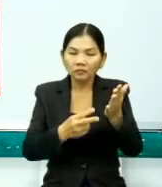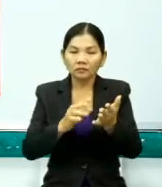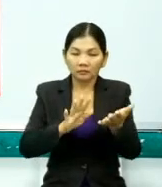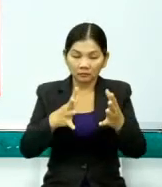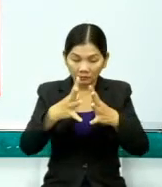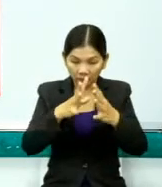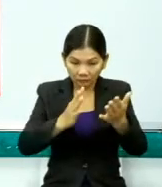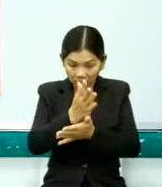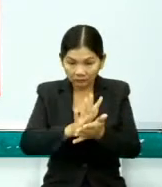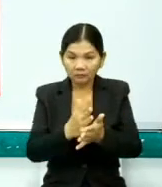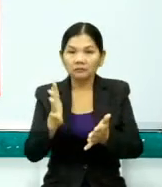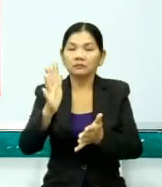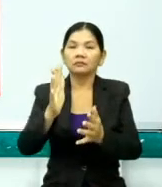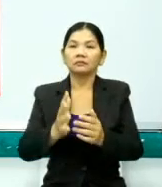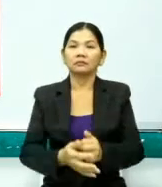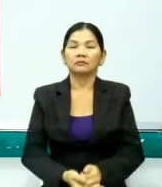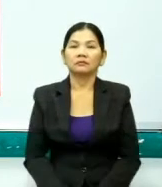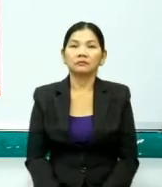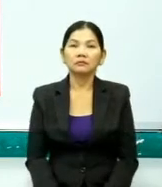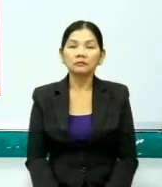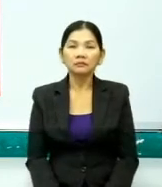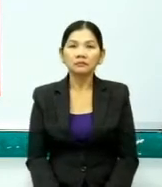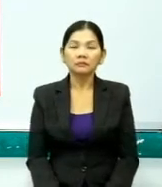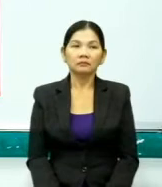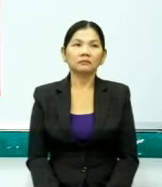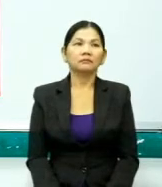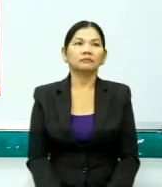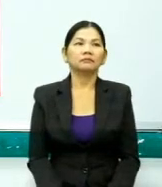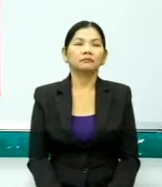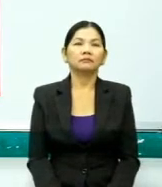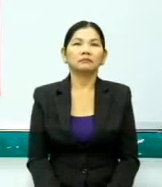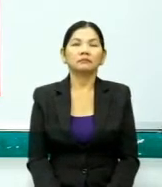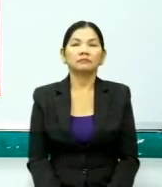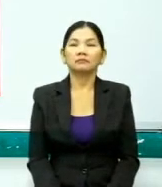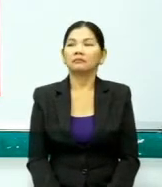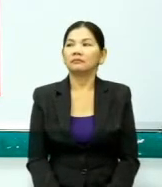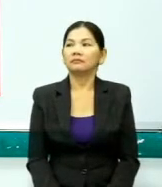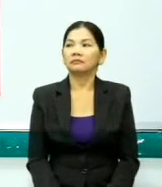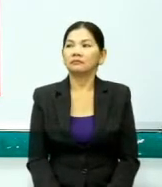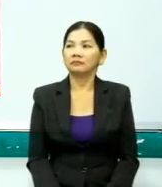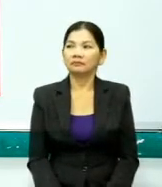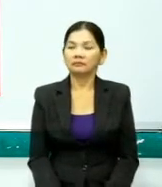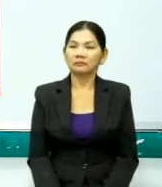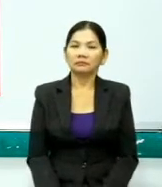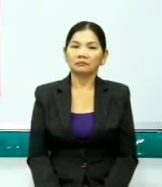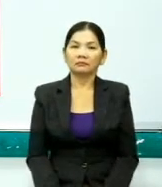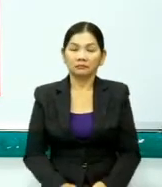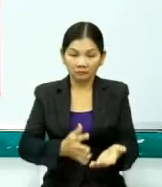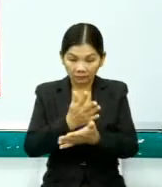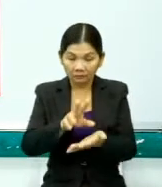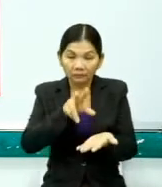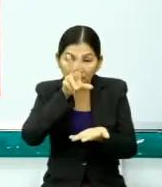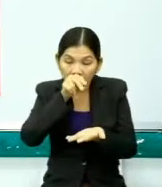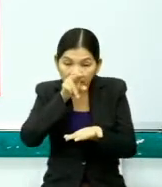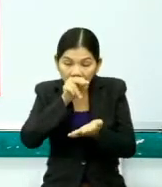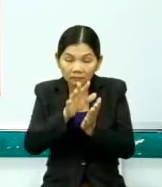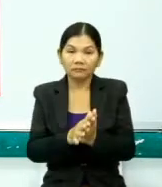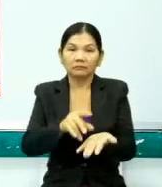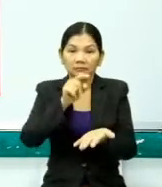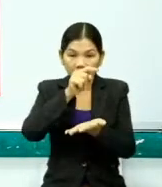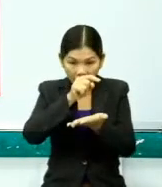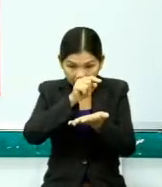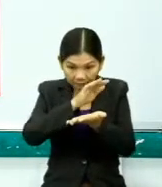tỉ chà con kịch tịch mới con ta chỉ thò mặt đá sát tía cho chất chay mà hộp trà đai đi